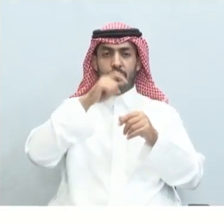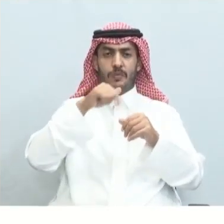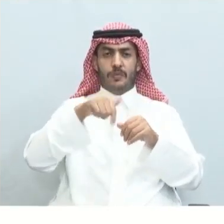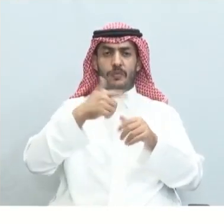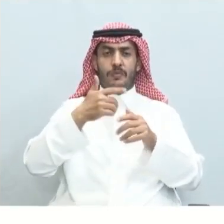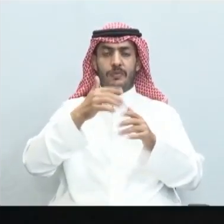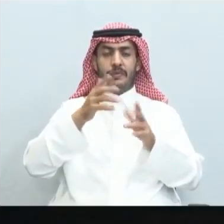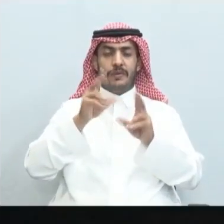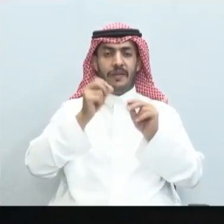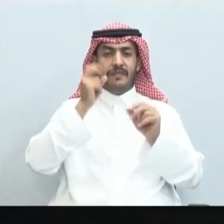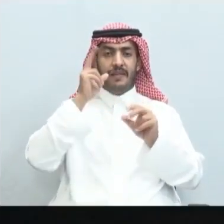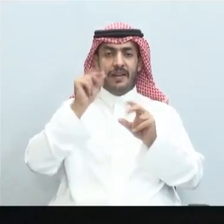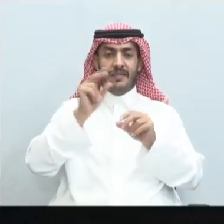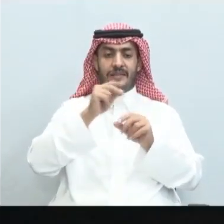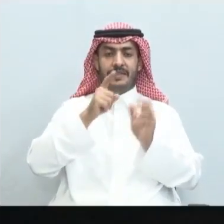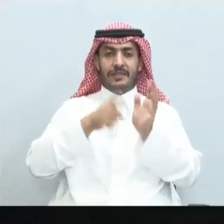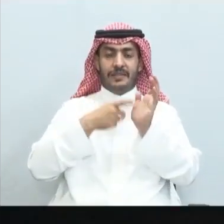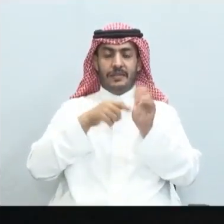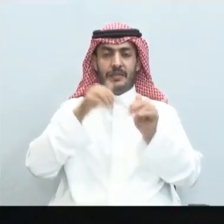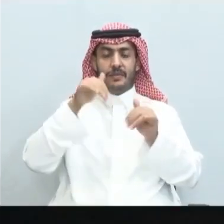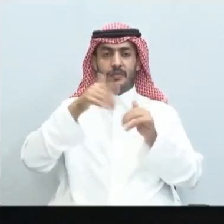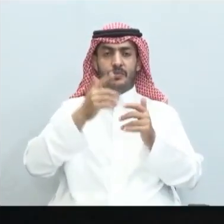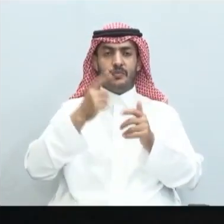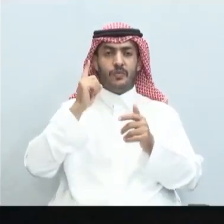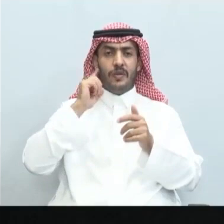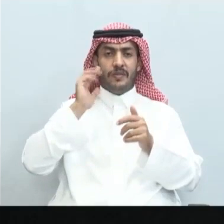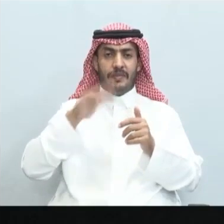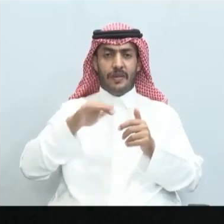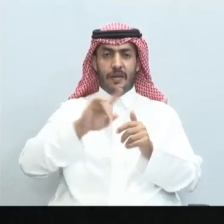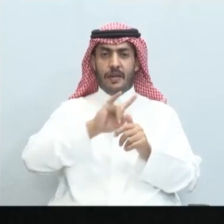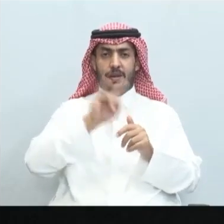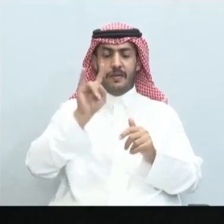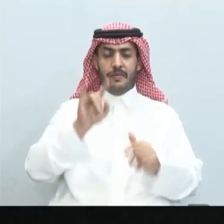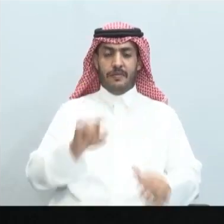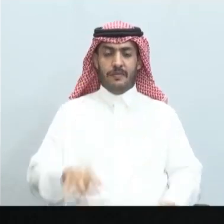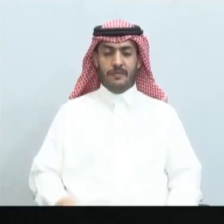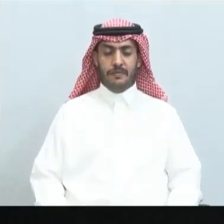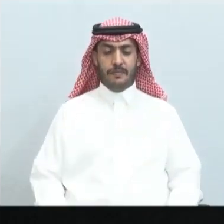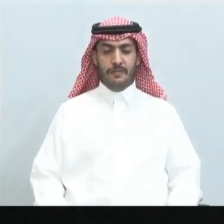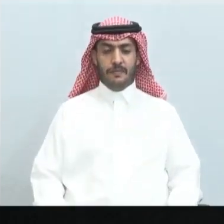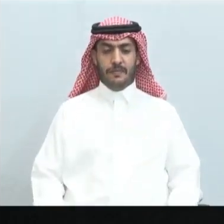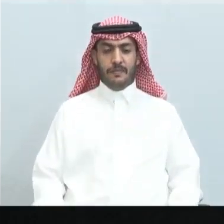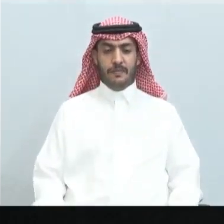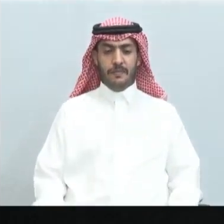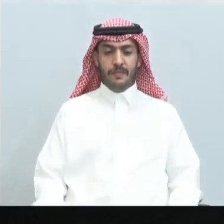من نفس الفكره هل هناك صوت ام لا